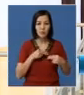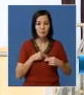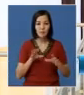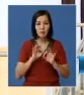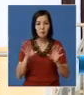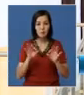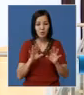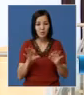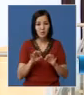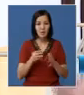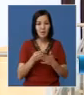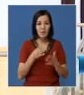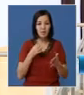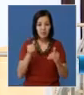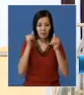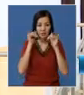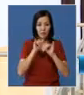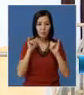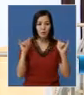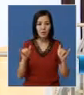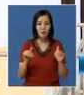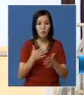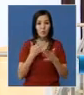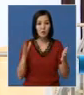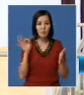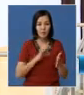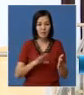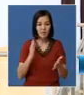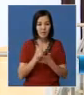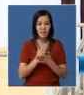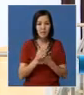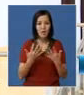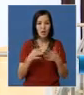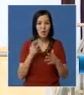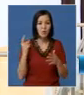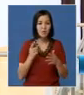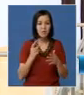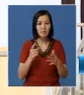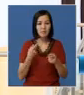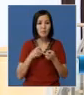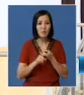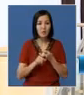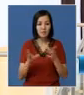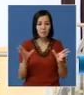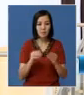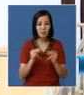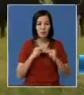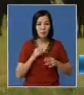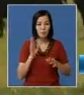кеңінен түсіндірдік. Асыл тұқымды мал басының артуы елге үлкен пайдалы келеді. Біз бұл жақтағы шаруалармен қарым-қатынаста үзбей жұмыс жасайтын